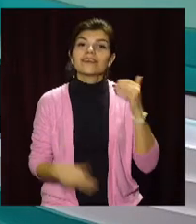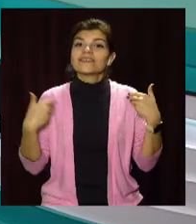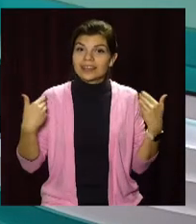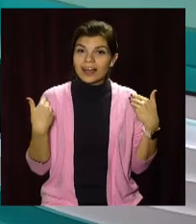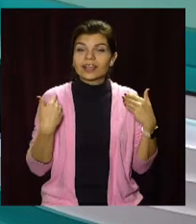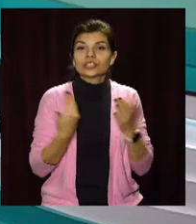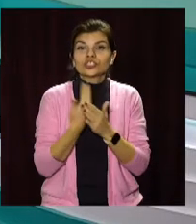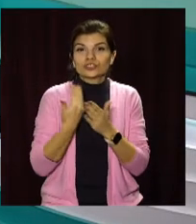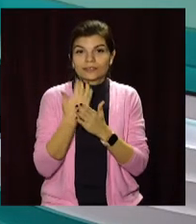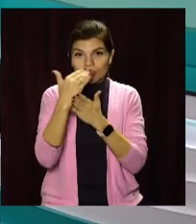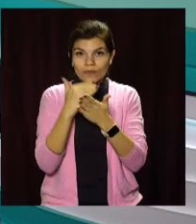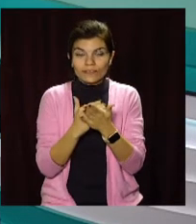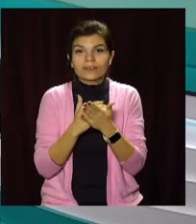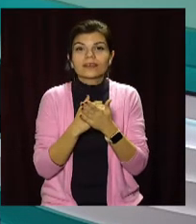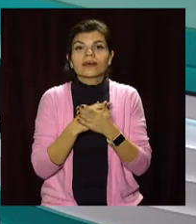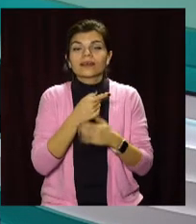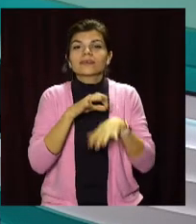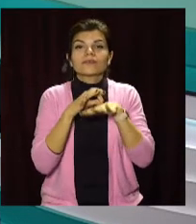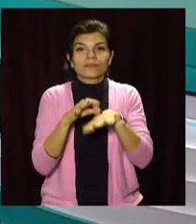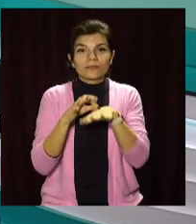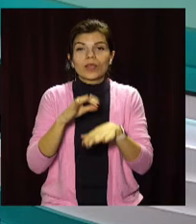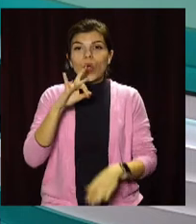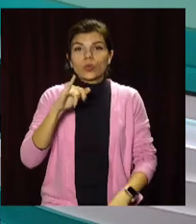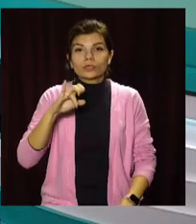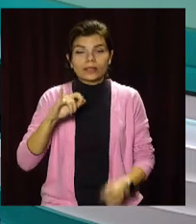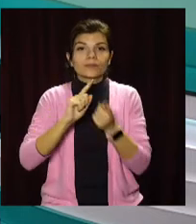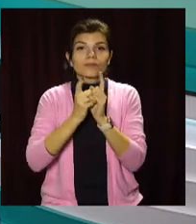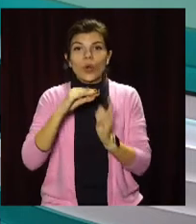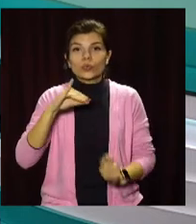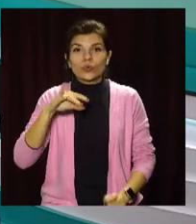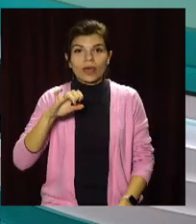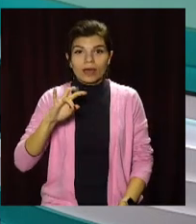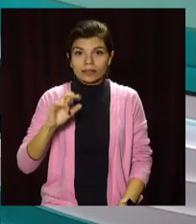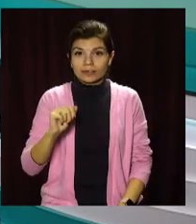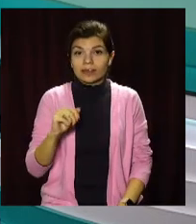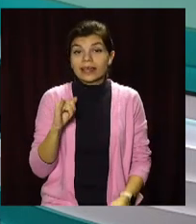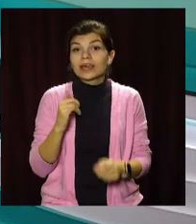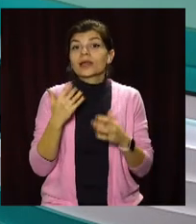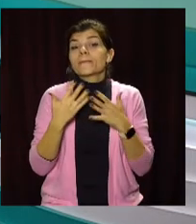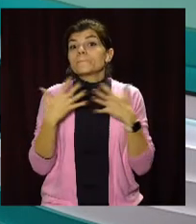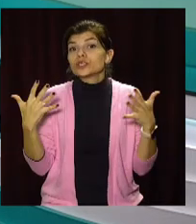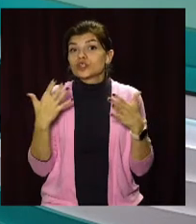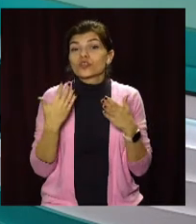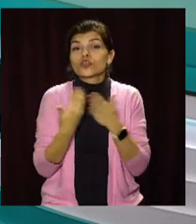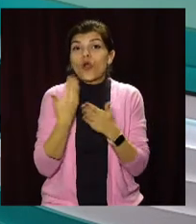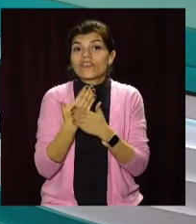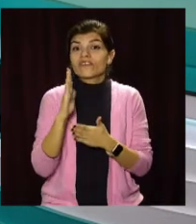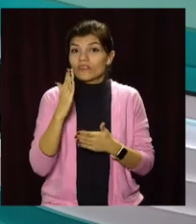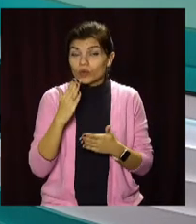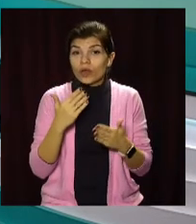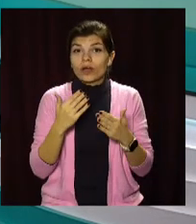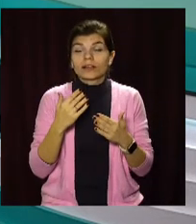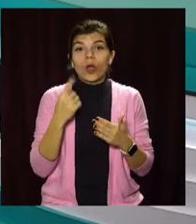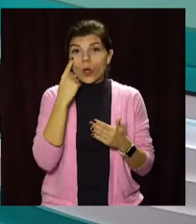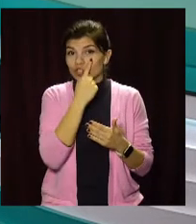Вітаю! Час новин на відкритому. У студії Руслана Козиряцька, сурдоперекладачка Юліана Пуговкіна. І більше про новини вівторка очима